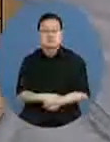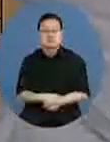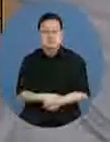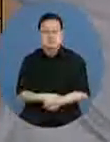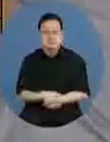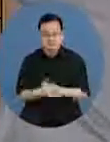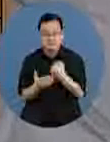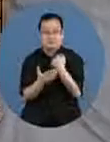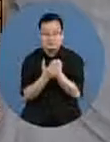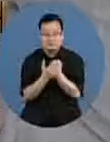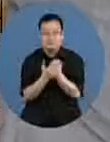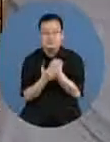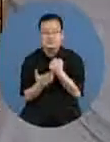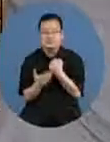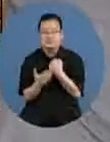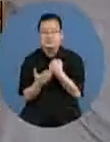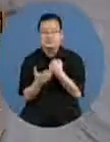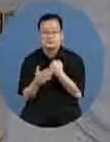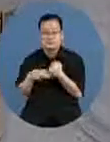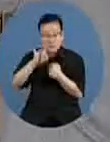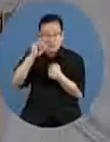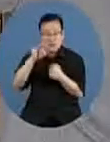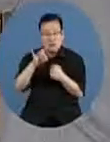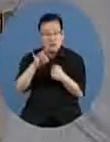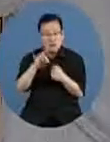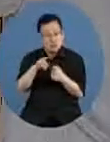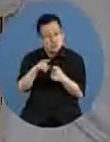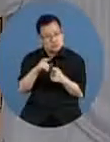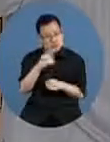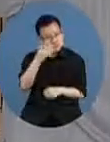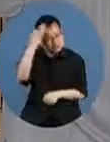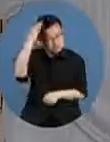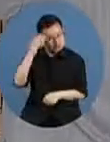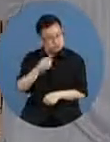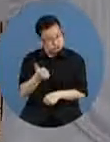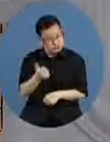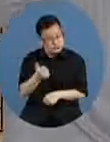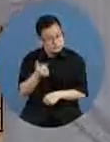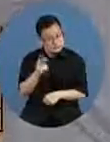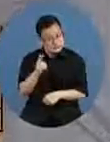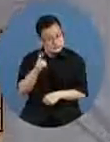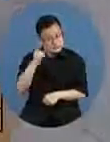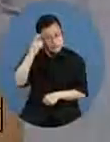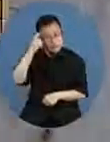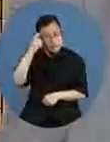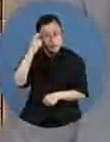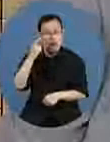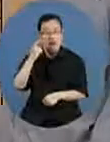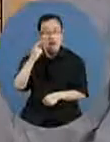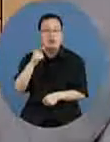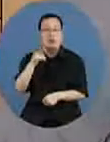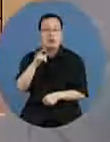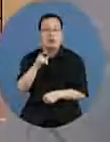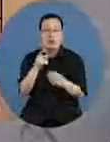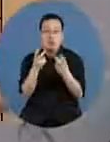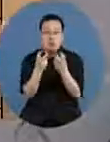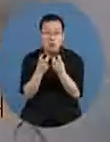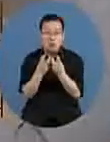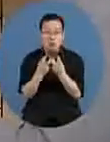그래서 일단 흙이 다 죽지 않았느냐 생각을 했습니다만 여기서 못 떨어진 수가 나오는데 자, 이걸